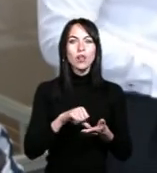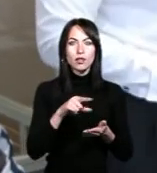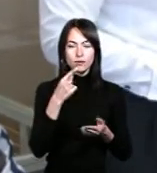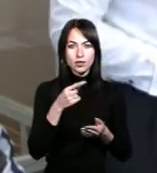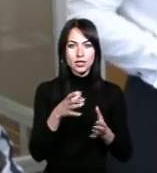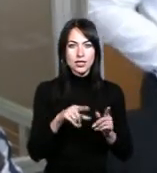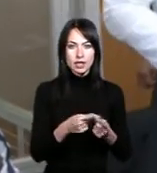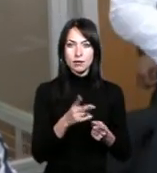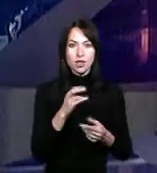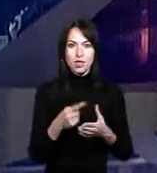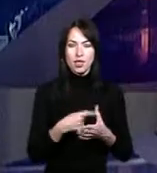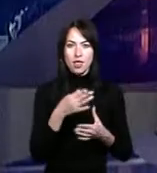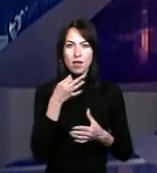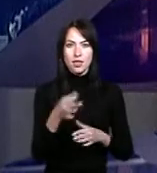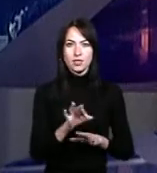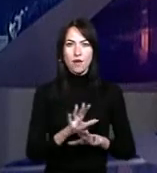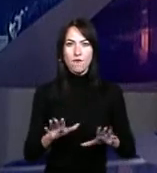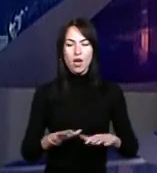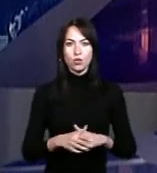не називають.